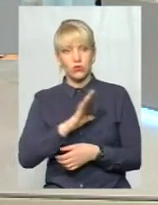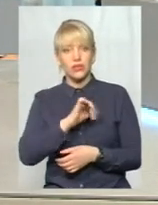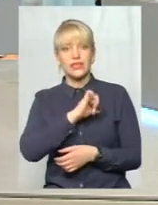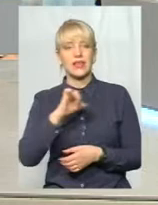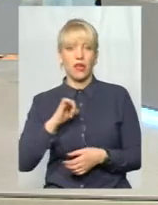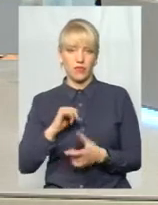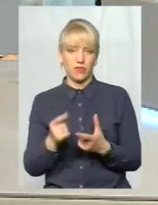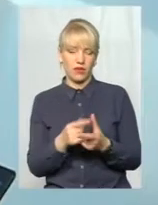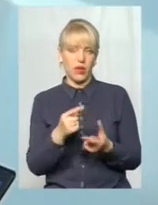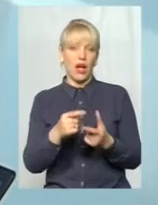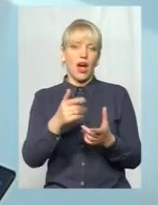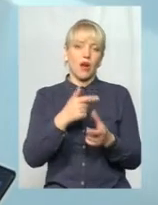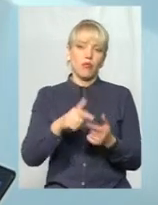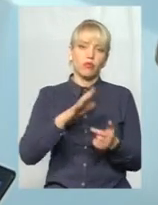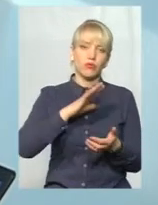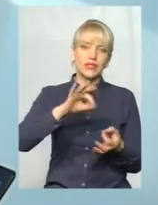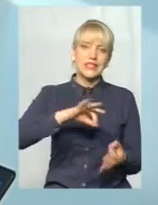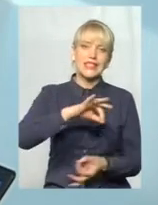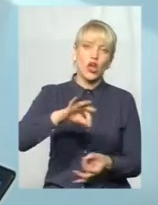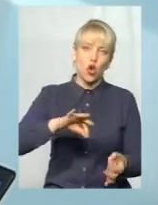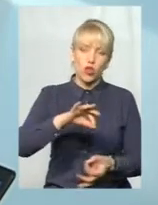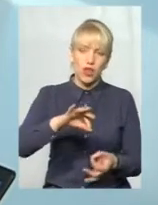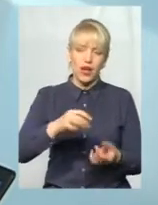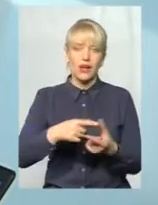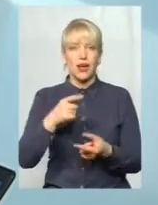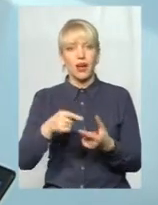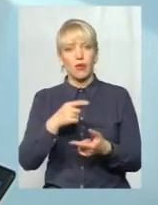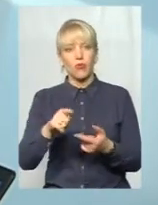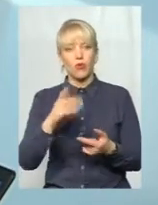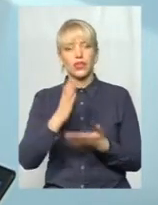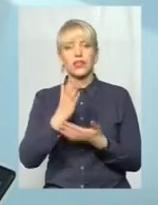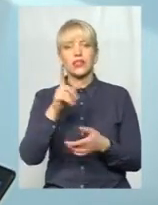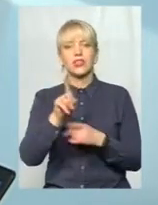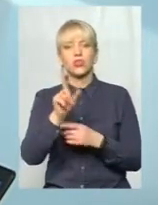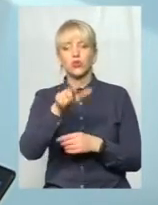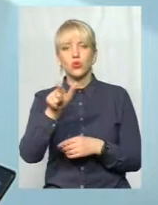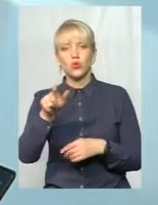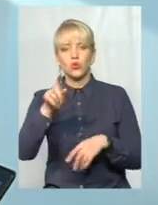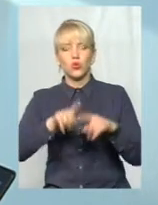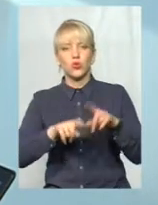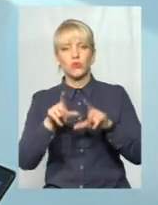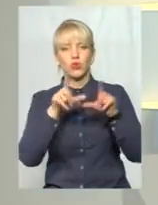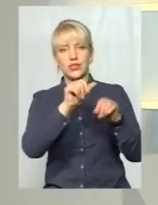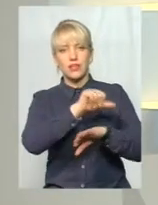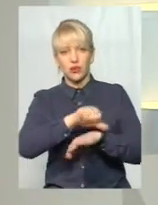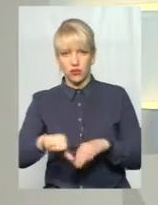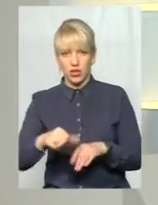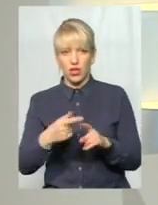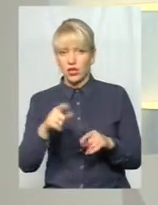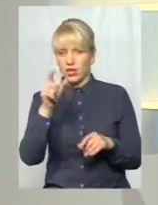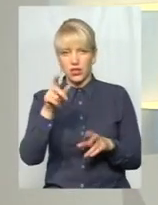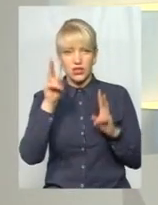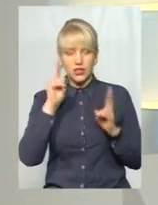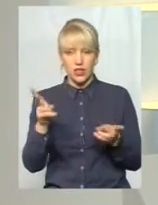була сиротою, або та, як в нас є, що багато яких родичів є за кордоном, тобто вона не знає, чи він дійсно тут є, чи